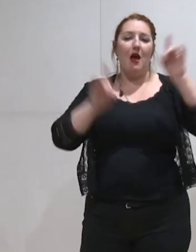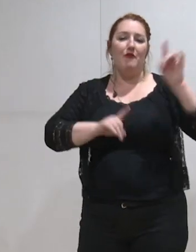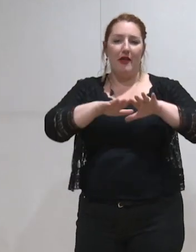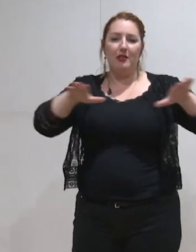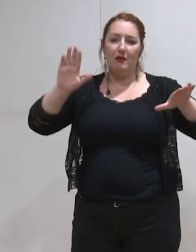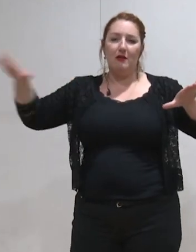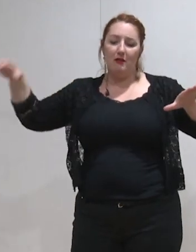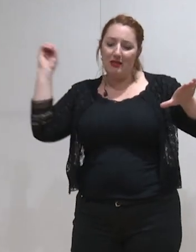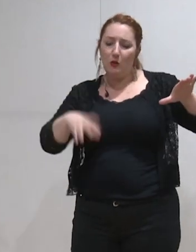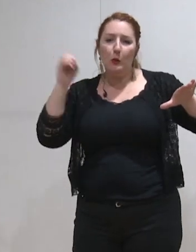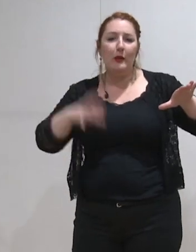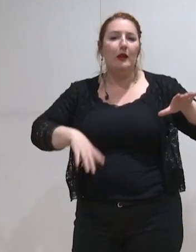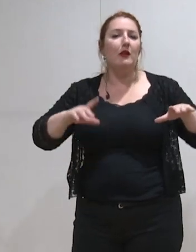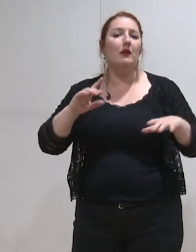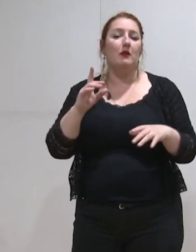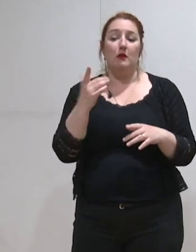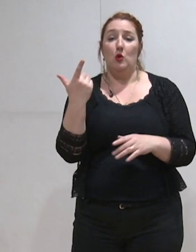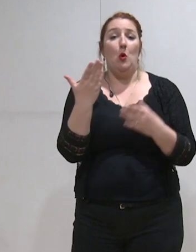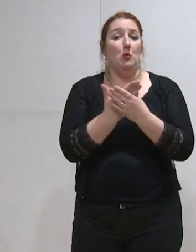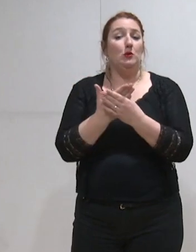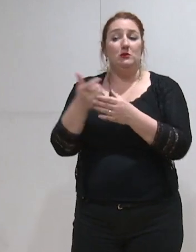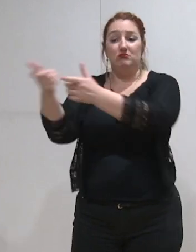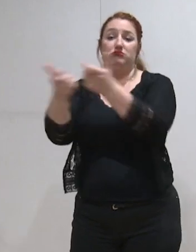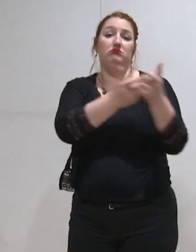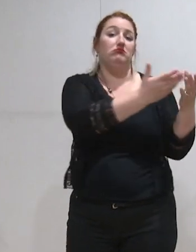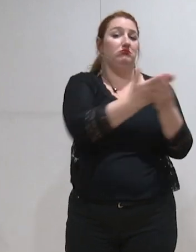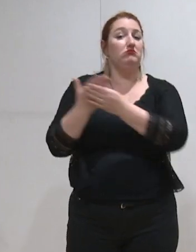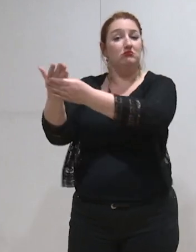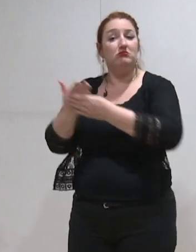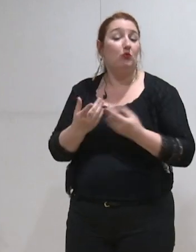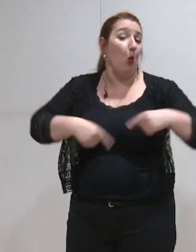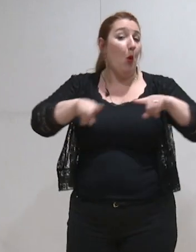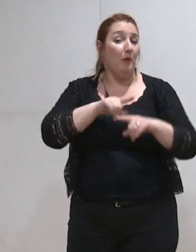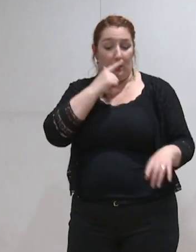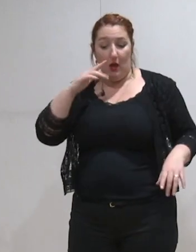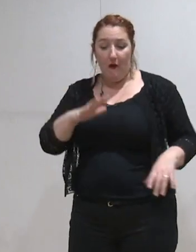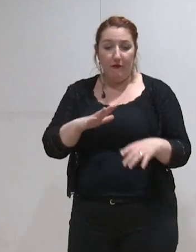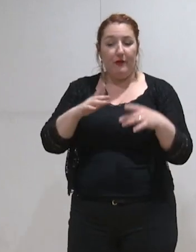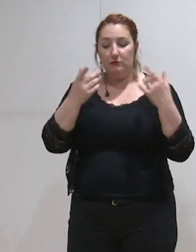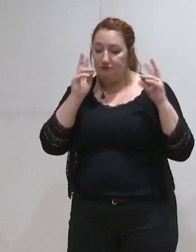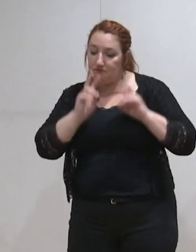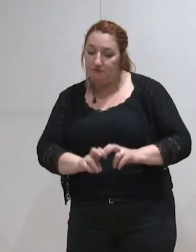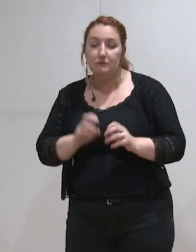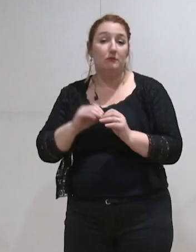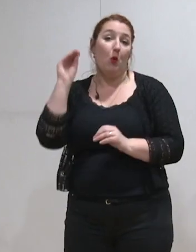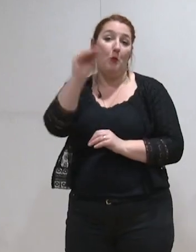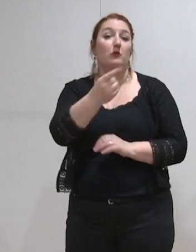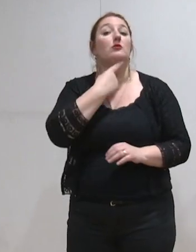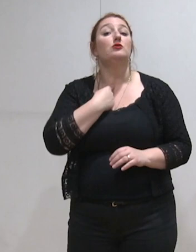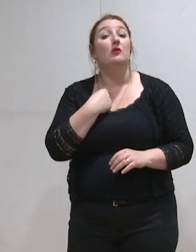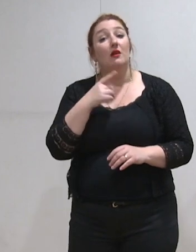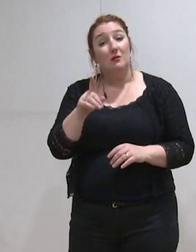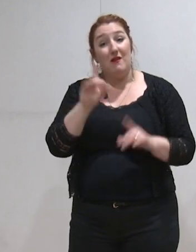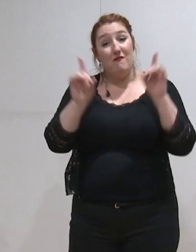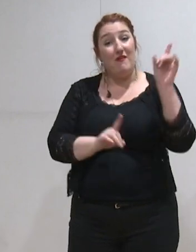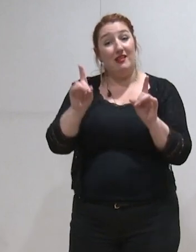avaient été déposés par des acteurs culturels dans le cadre du comité d'avis et qu'ils ont été reportés au mois de juin sachant que le comité aura lieu après